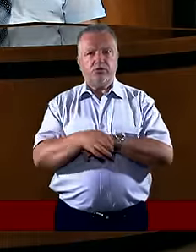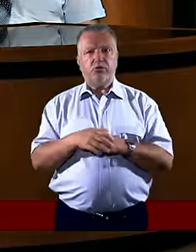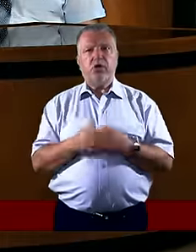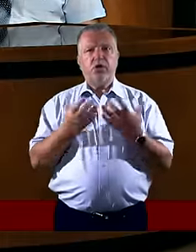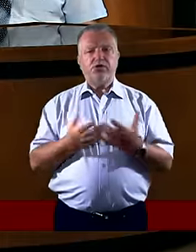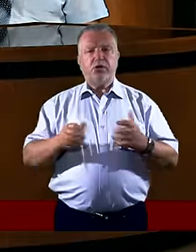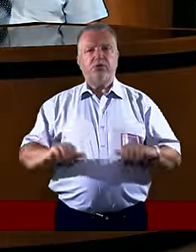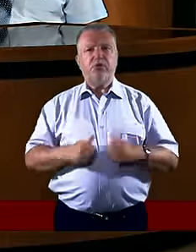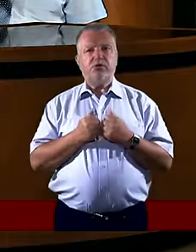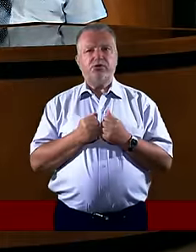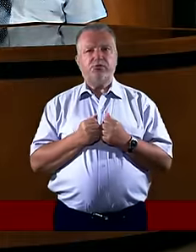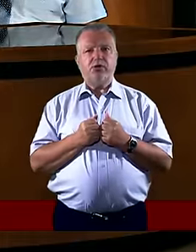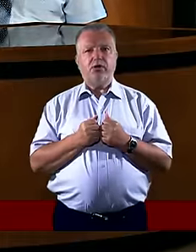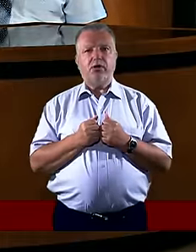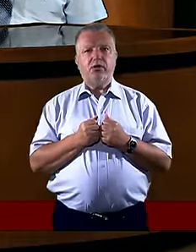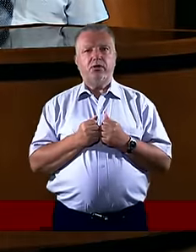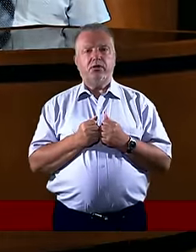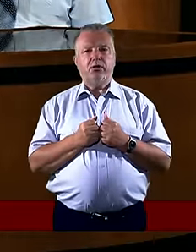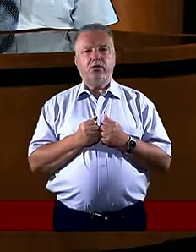Kończymy nasze rozważanie, moi drodzy. Chciałbym,